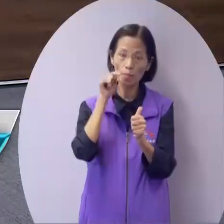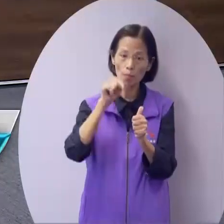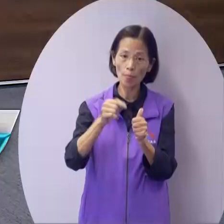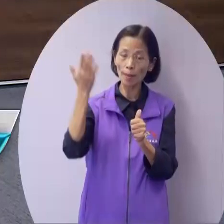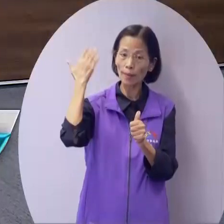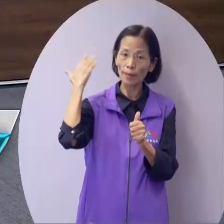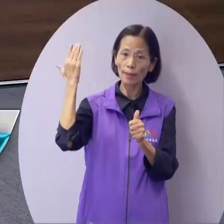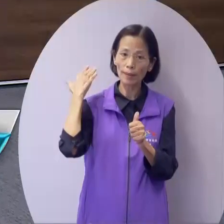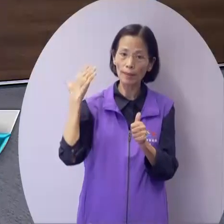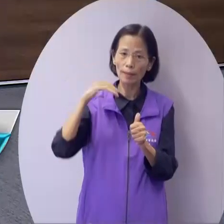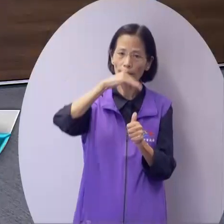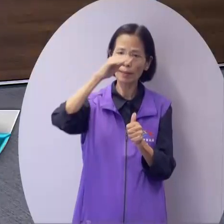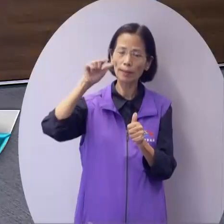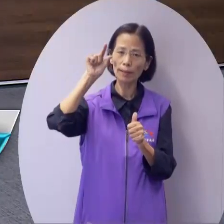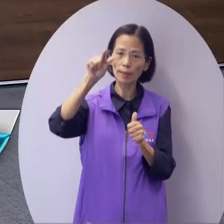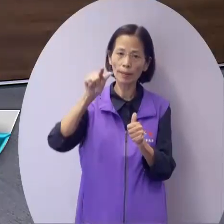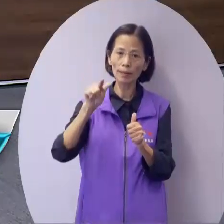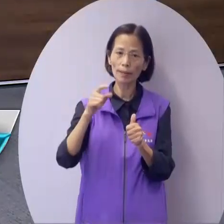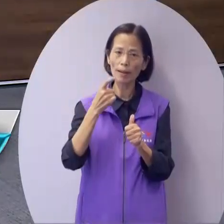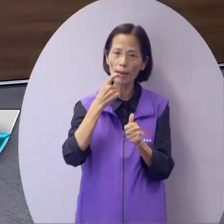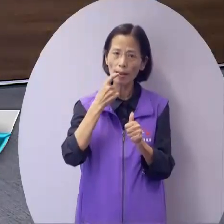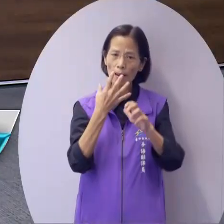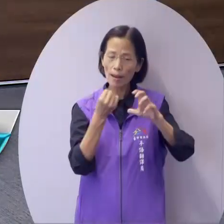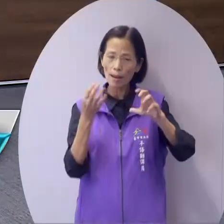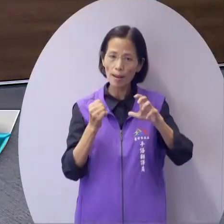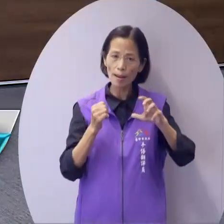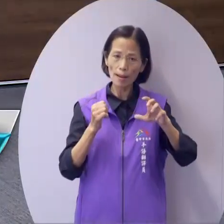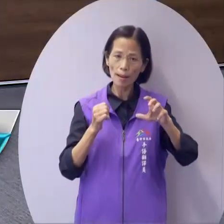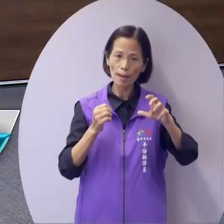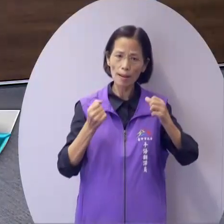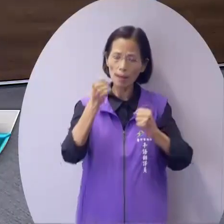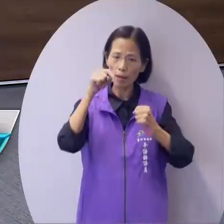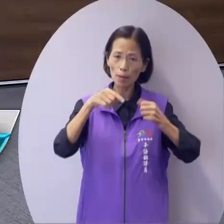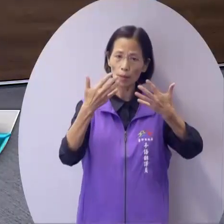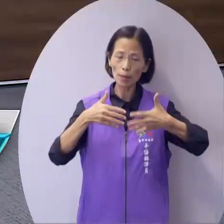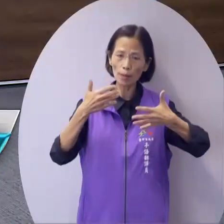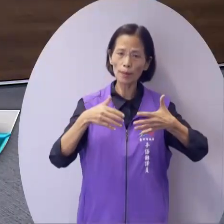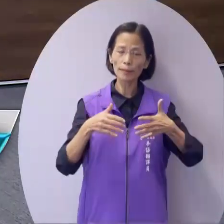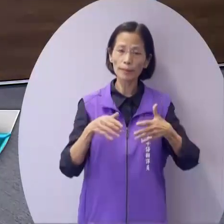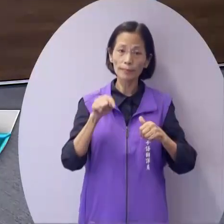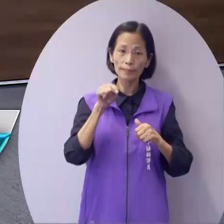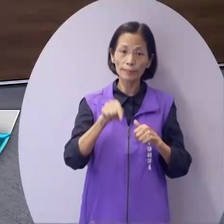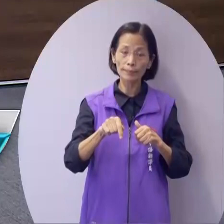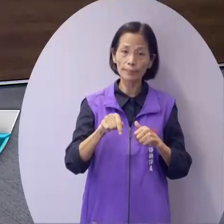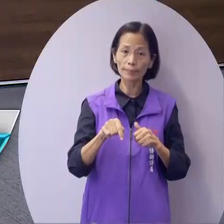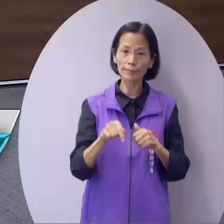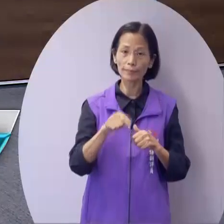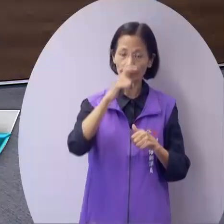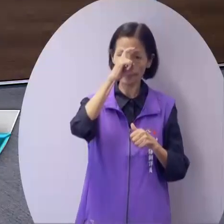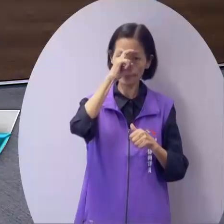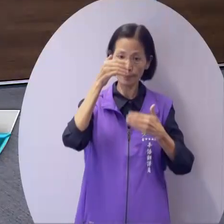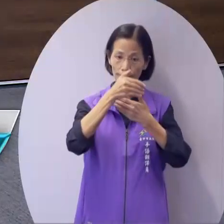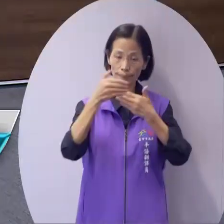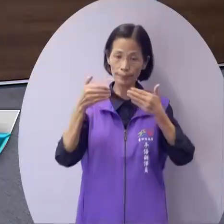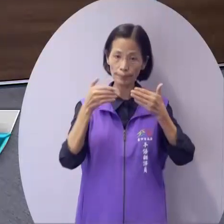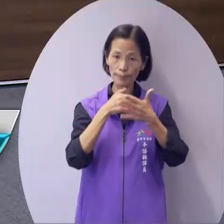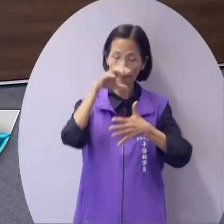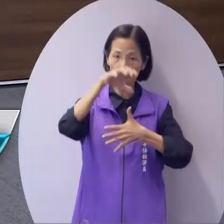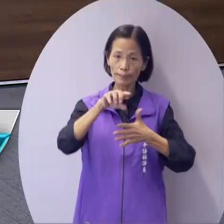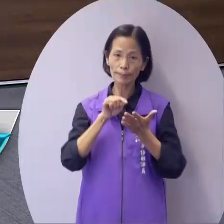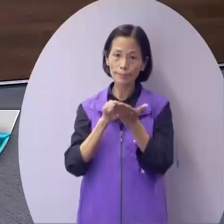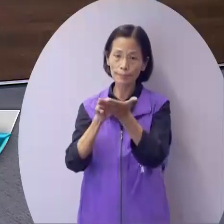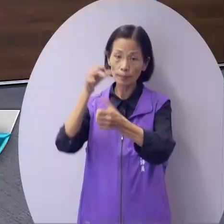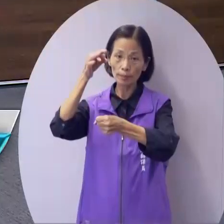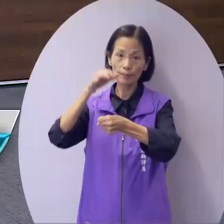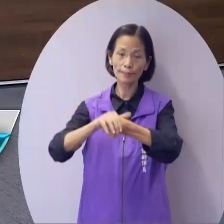去的这个山上的一些白牌车的问题，没有合法的一些运输车辆，所以这个部分我们也跟交通部申请了一些补助